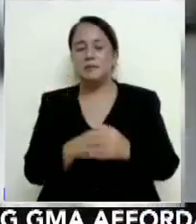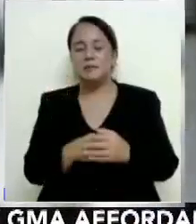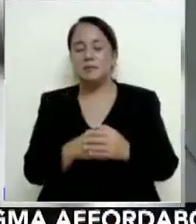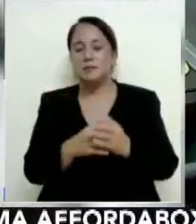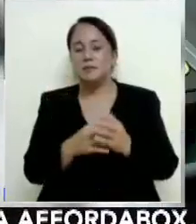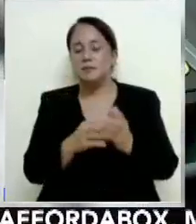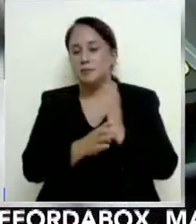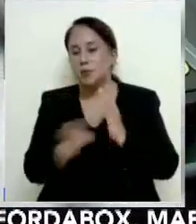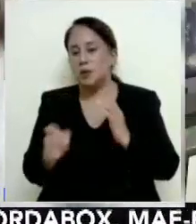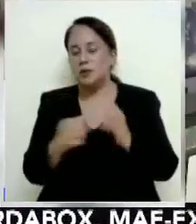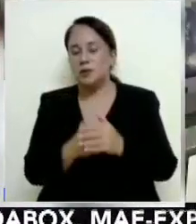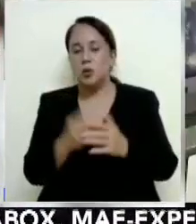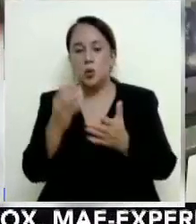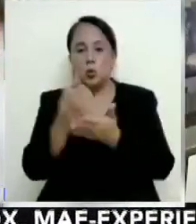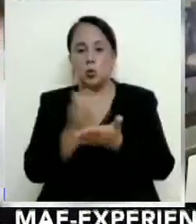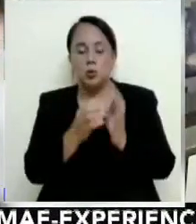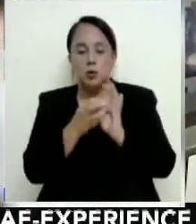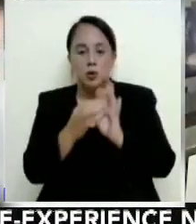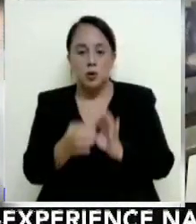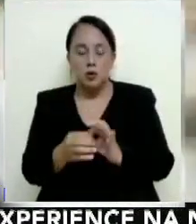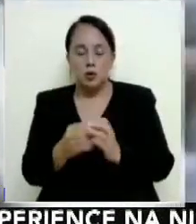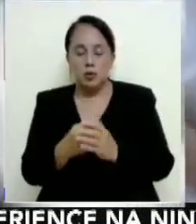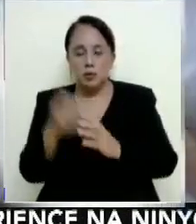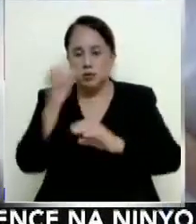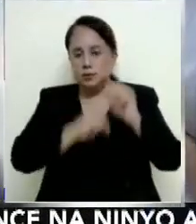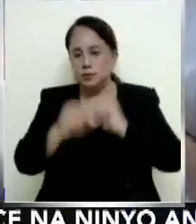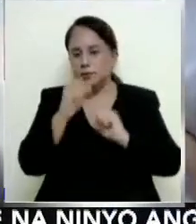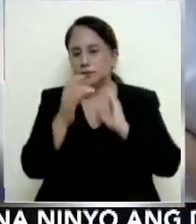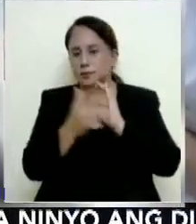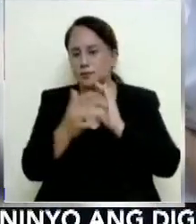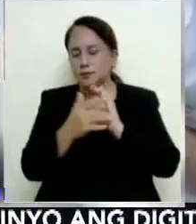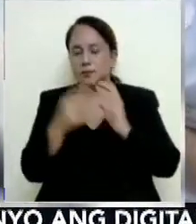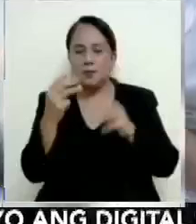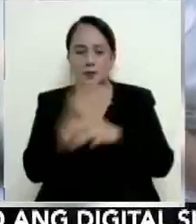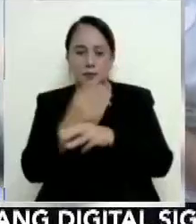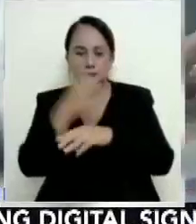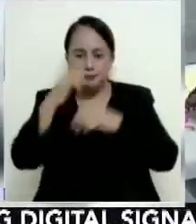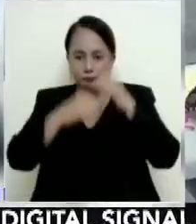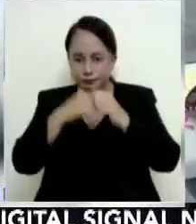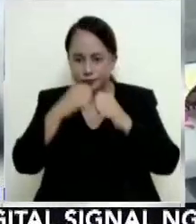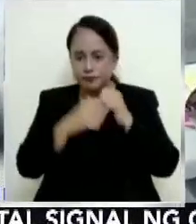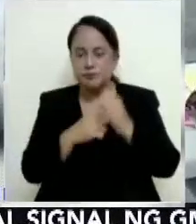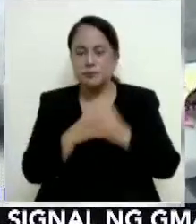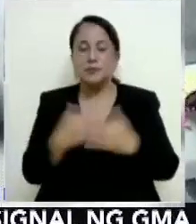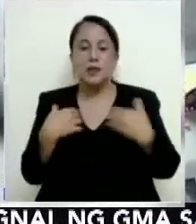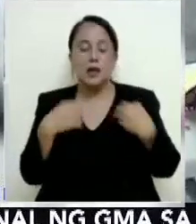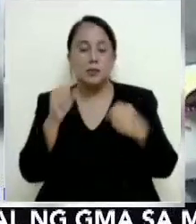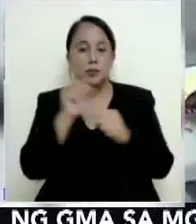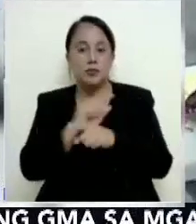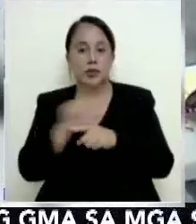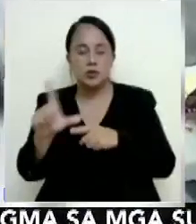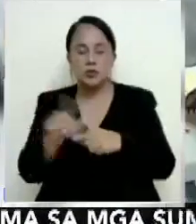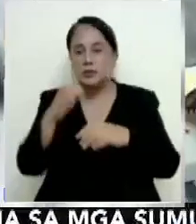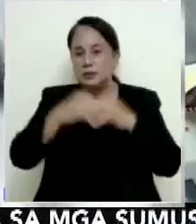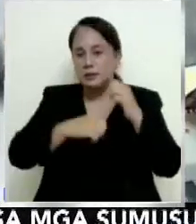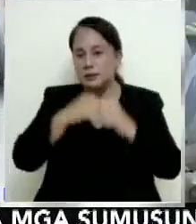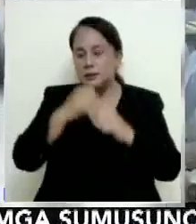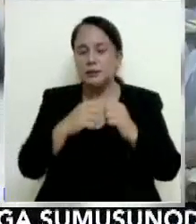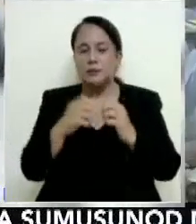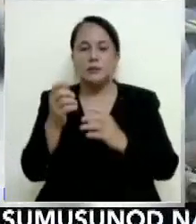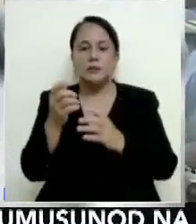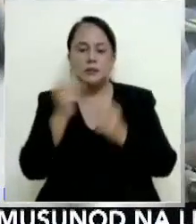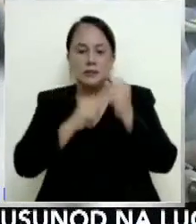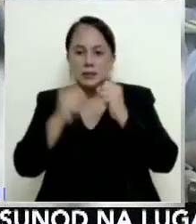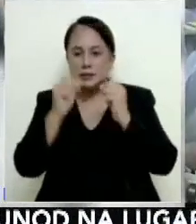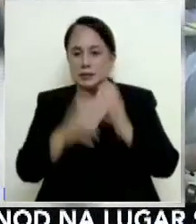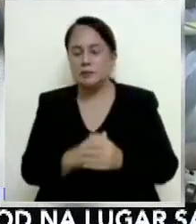sa science, technology, engineering at mathematics. Tulad ng pagiging healthcare professional, engineer, scientist o statistician. Pero